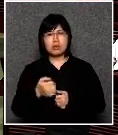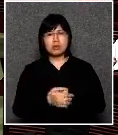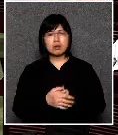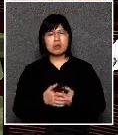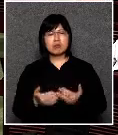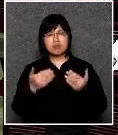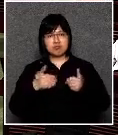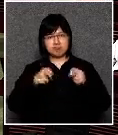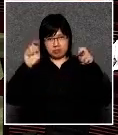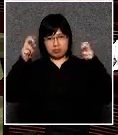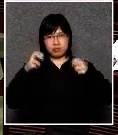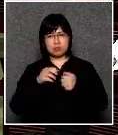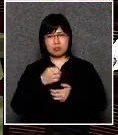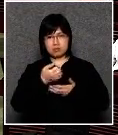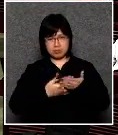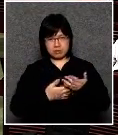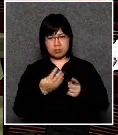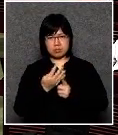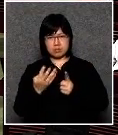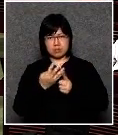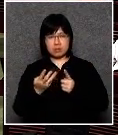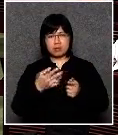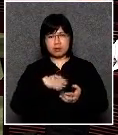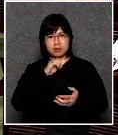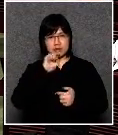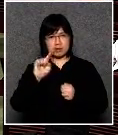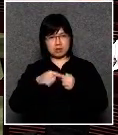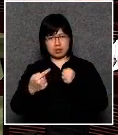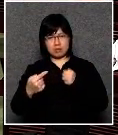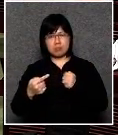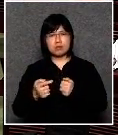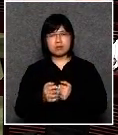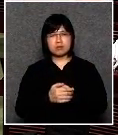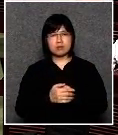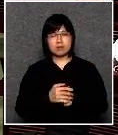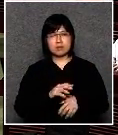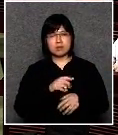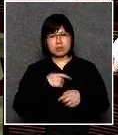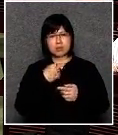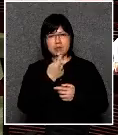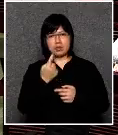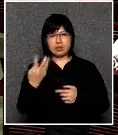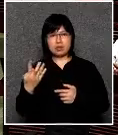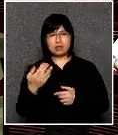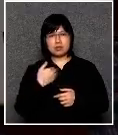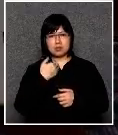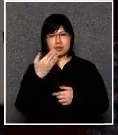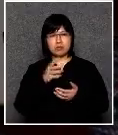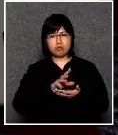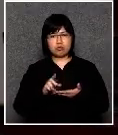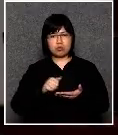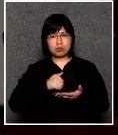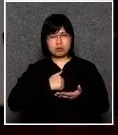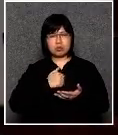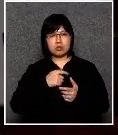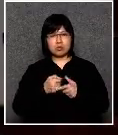正題啦嚇，總目14個，我而家講第一個先。就總目114申訴專員公署